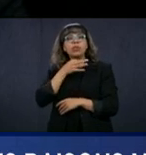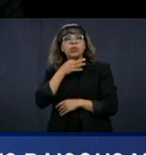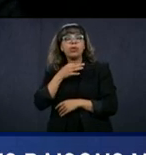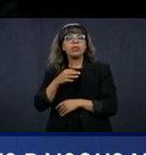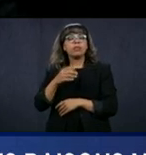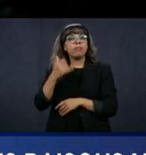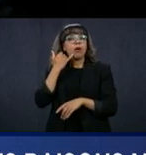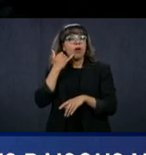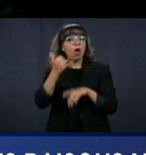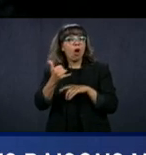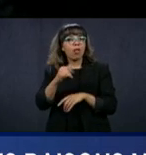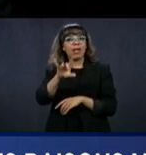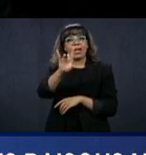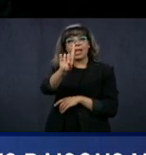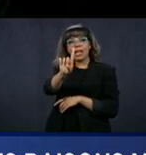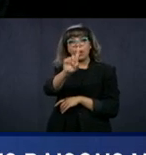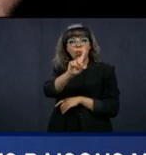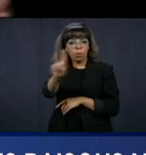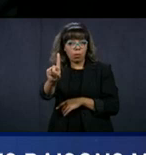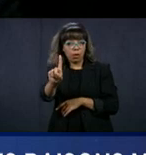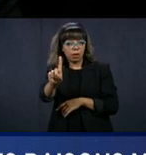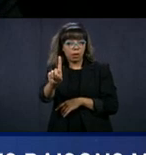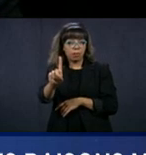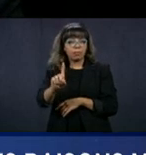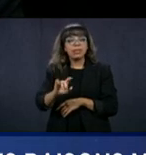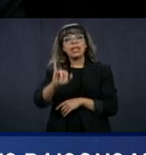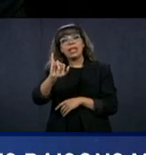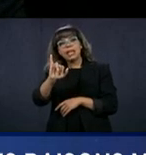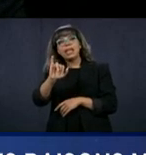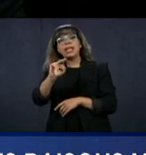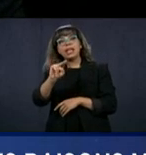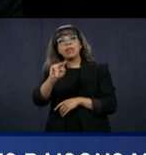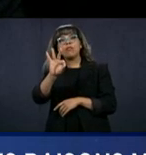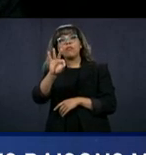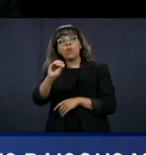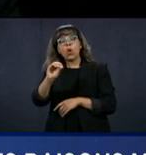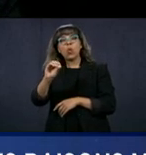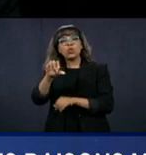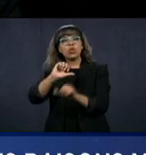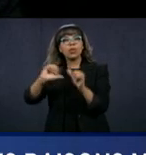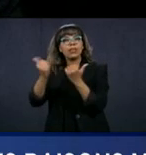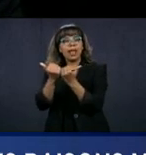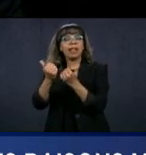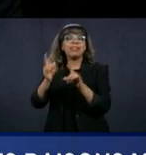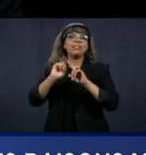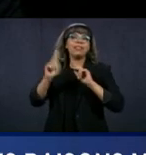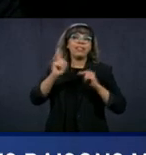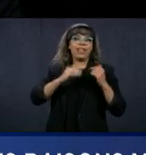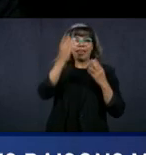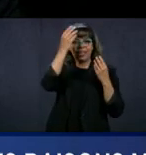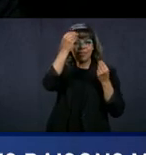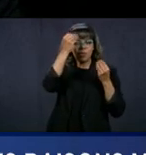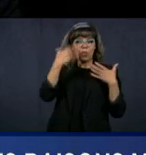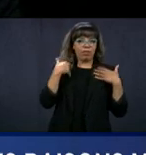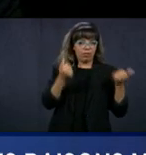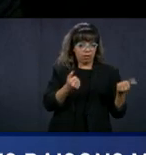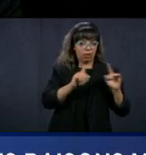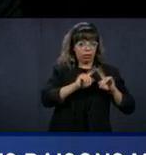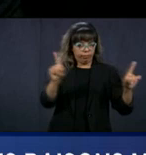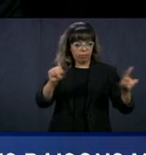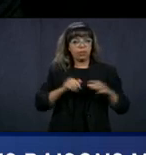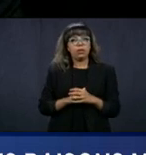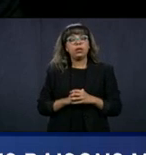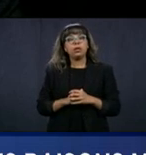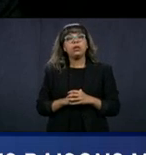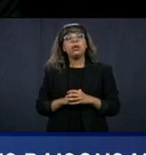d'appeler l'info sociale. C'est un numéro différent que l'info santé. En ce moment, il y a une attente